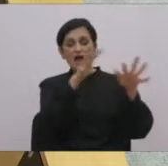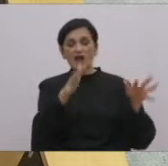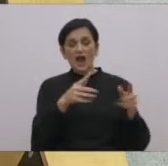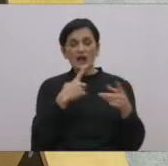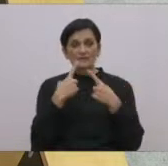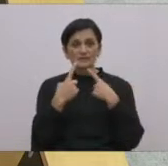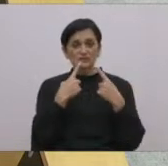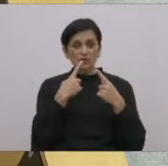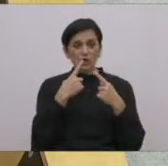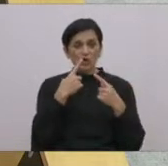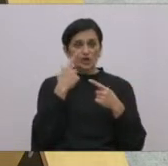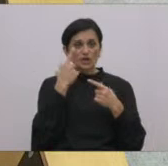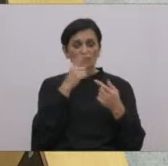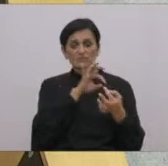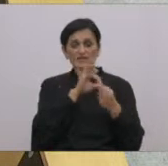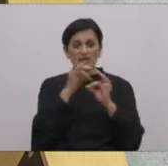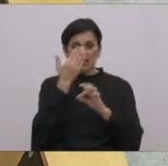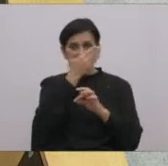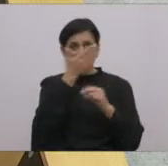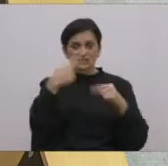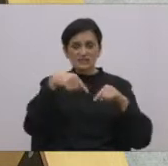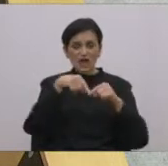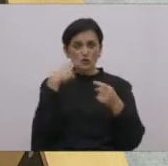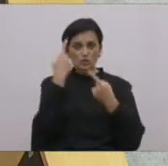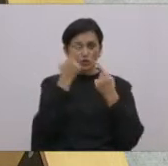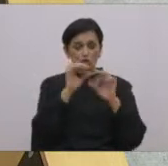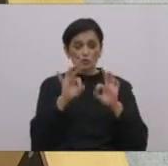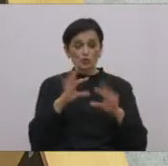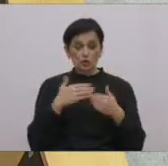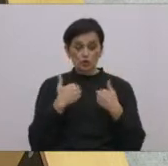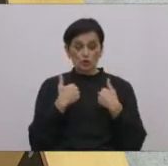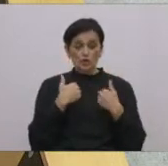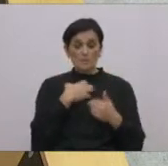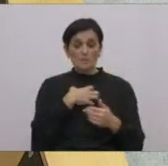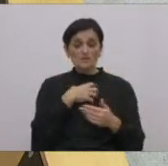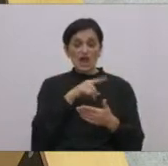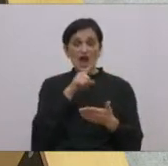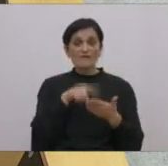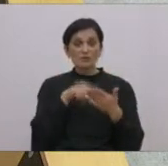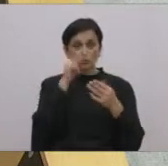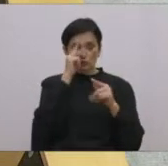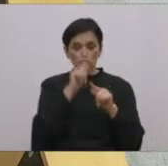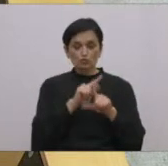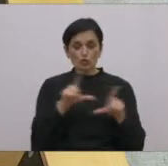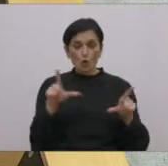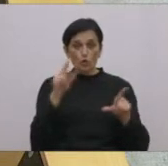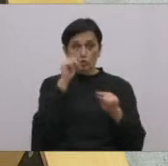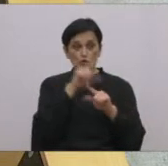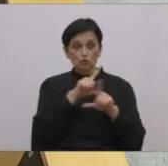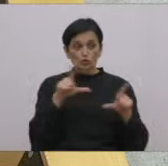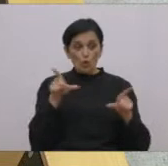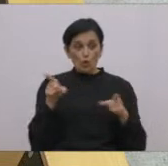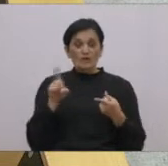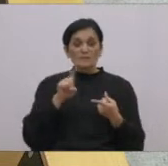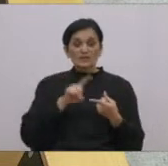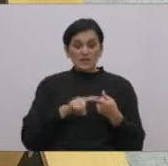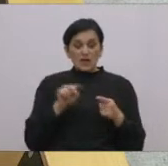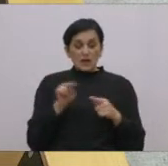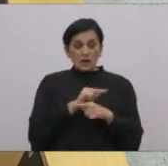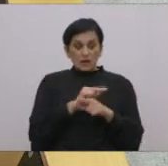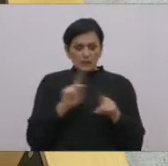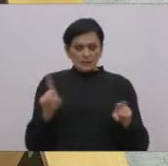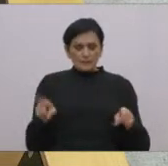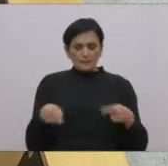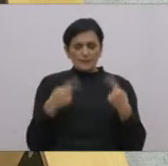უფრო დეტალურად მივაწოდოთ ინფორმაცია საზოგადოებას, მაგრამ ჩემი მთავარი კითხვა ეხება სკოლებს, თქვენ ამ სკოლებთან დაკავშირებითაც და